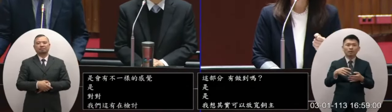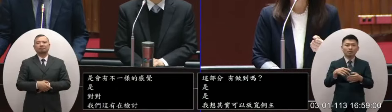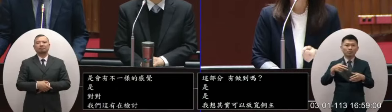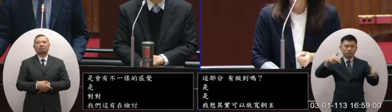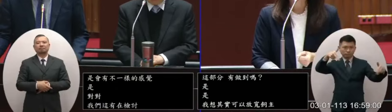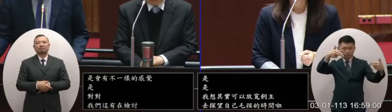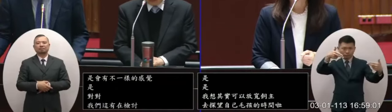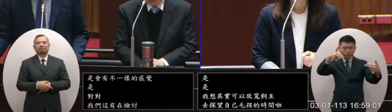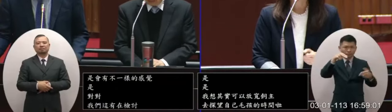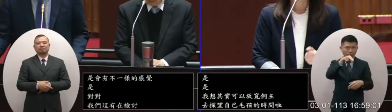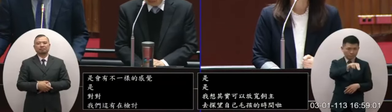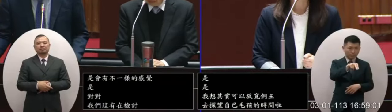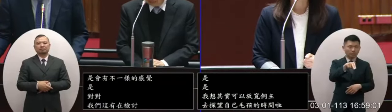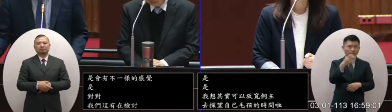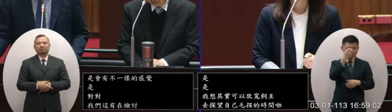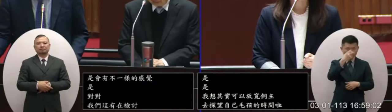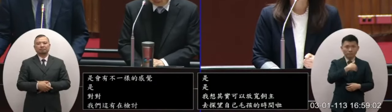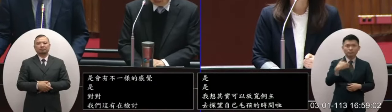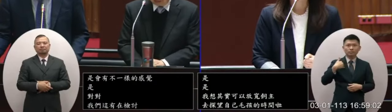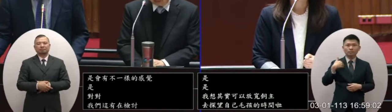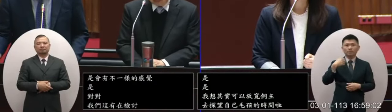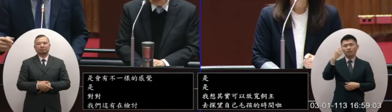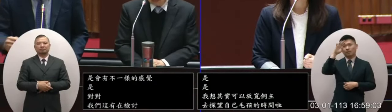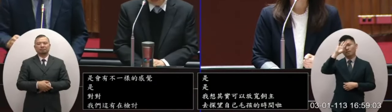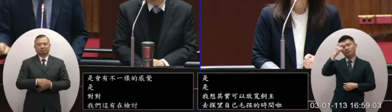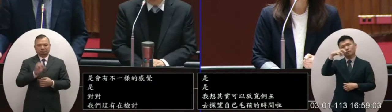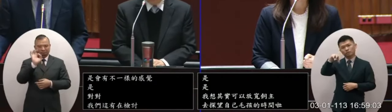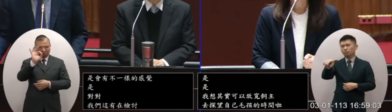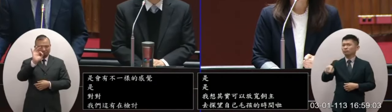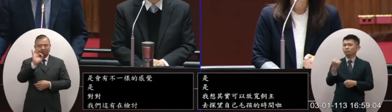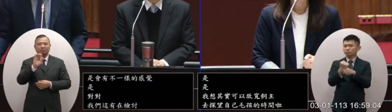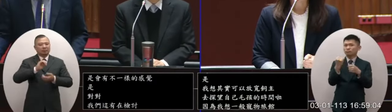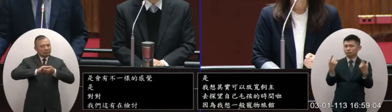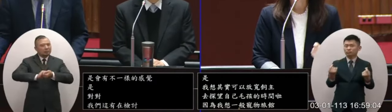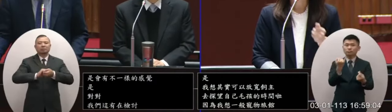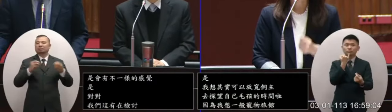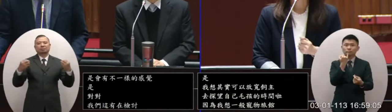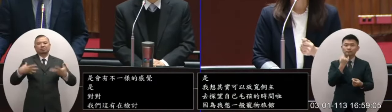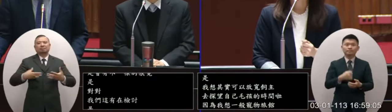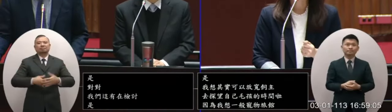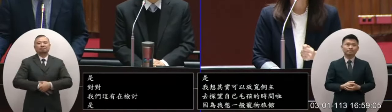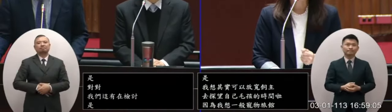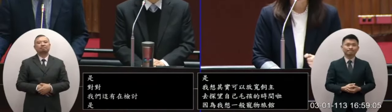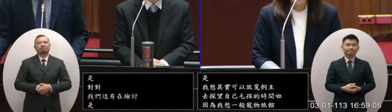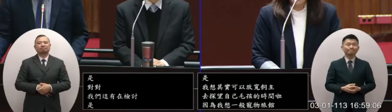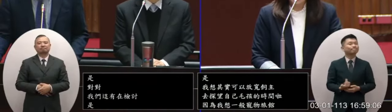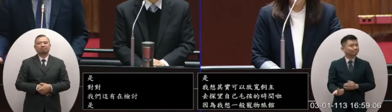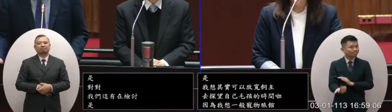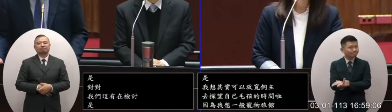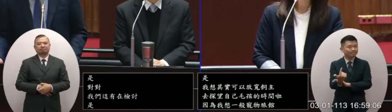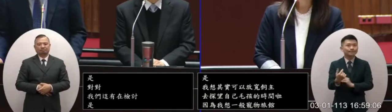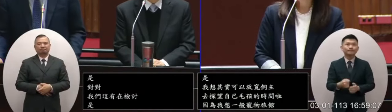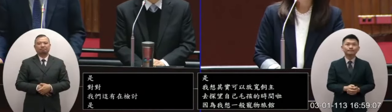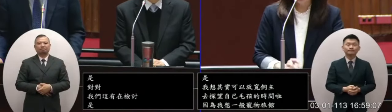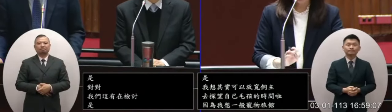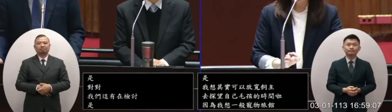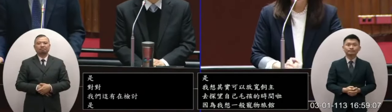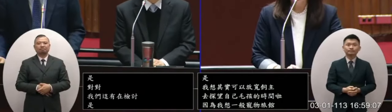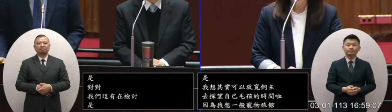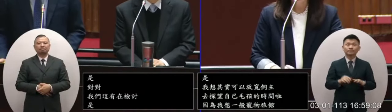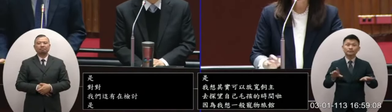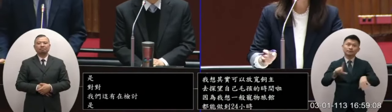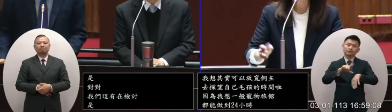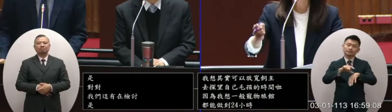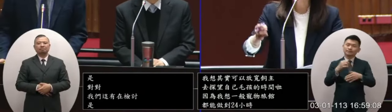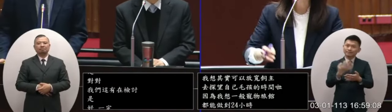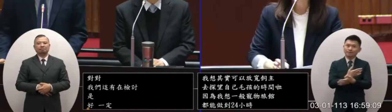没道理我们的自己的检验所做不到，好不好？ 好，一定， 对对对， 这个一定做得到， 好不好？ 对， 好，那我们尽快。 好， 好，那因为今天时